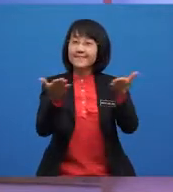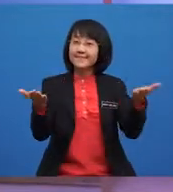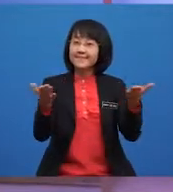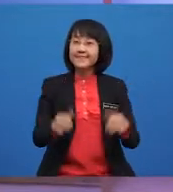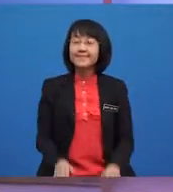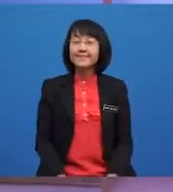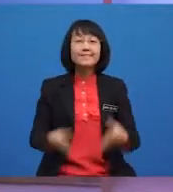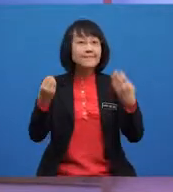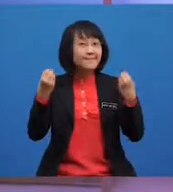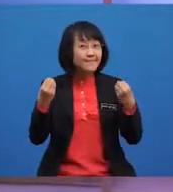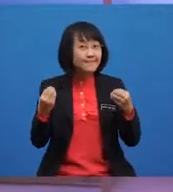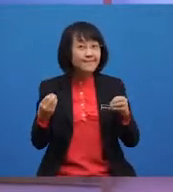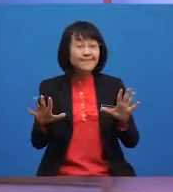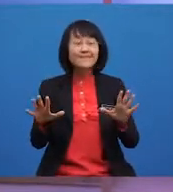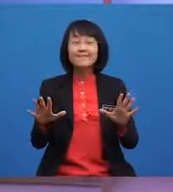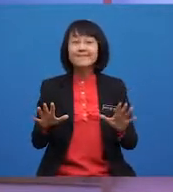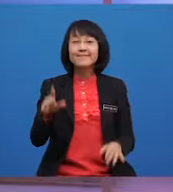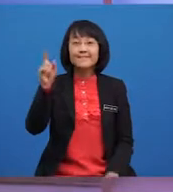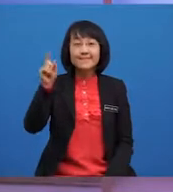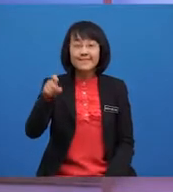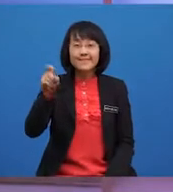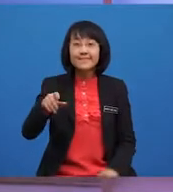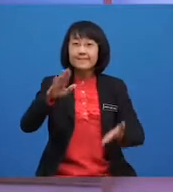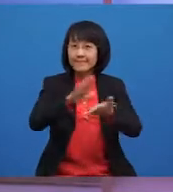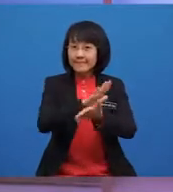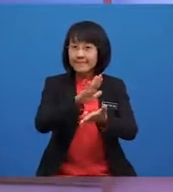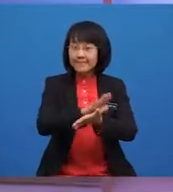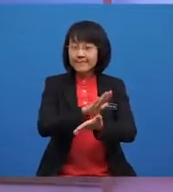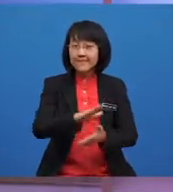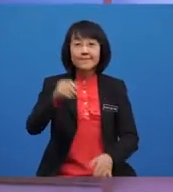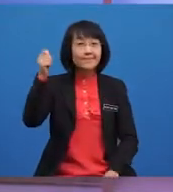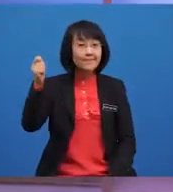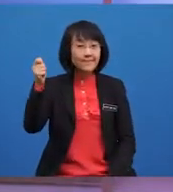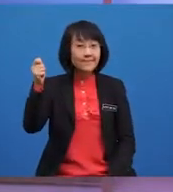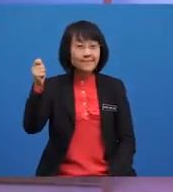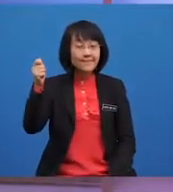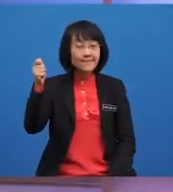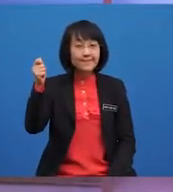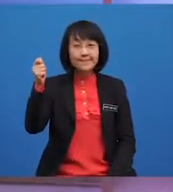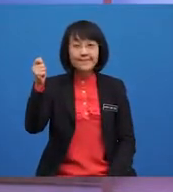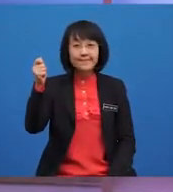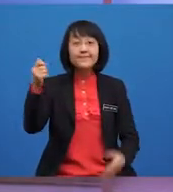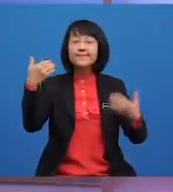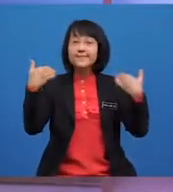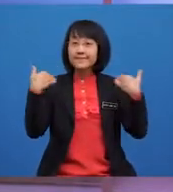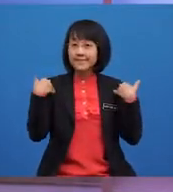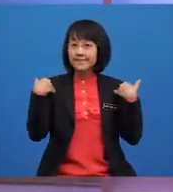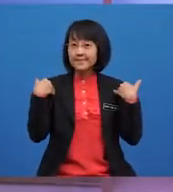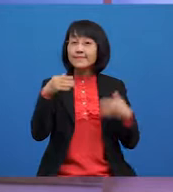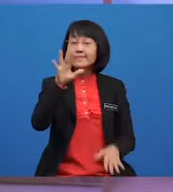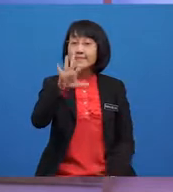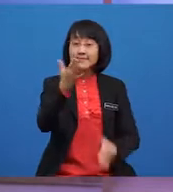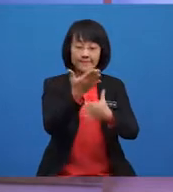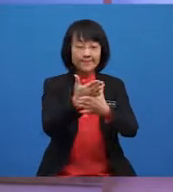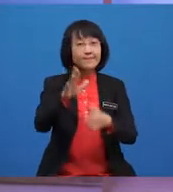Pandai kamu. Sudah tentunya kertas yang berada di tangan kanan cikgu